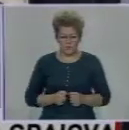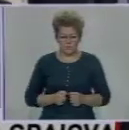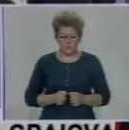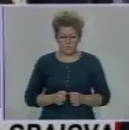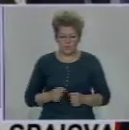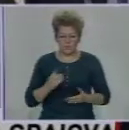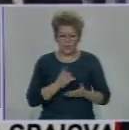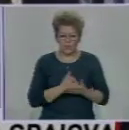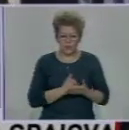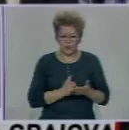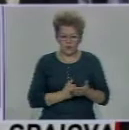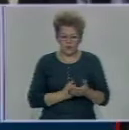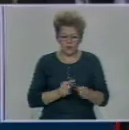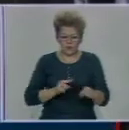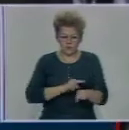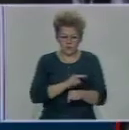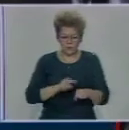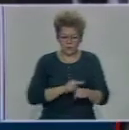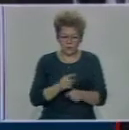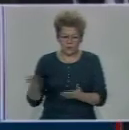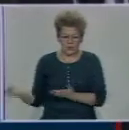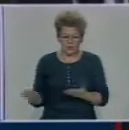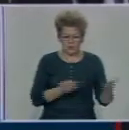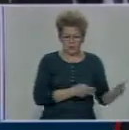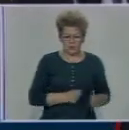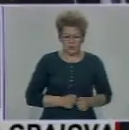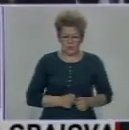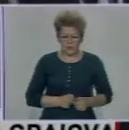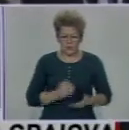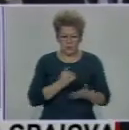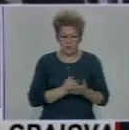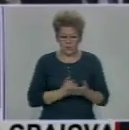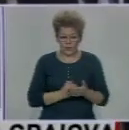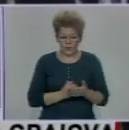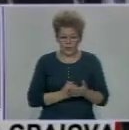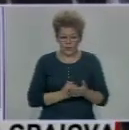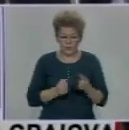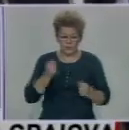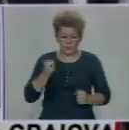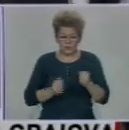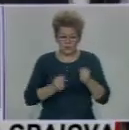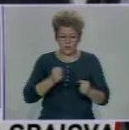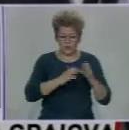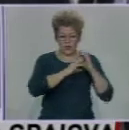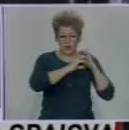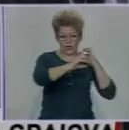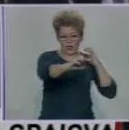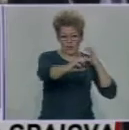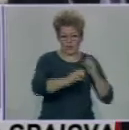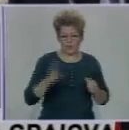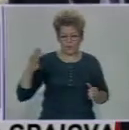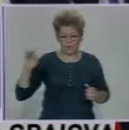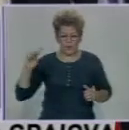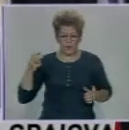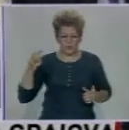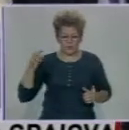este o problemă doar cu durata de transport, dar este și o problemă de siguranță. Se circulă cu camioane foarte mari prin Balș și Slatina și